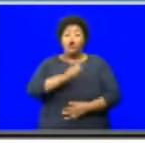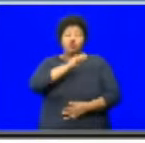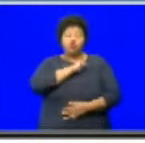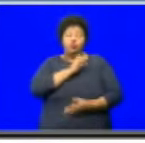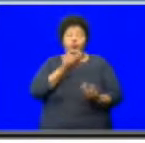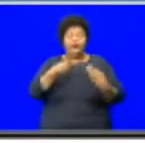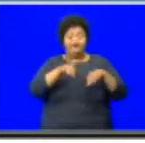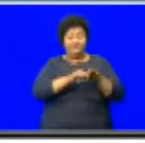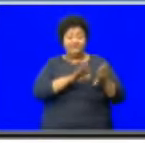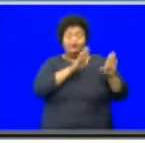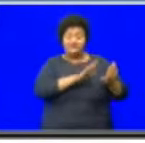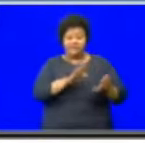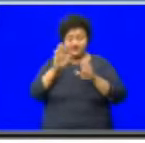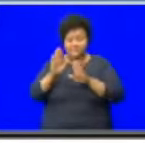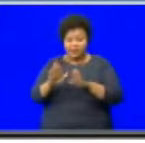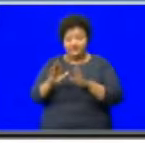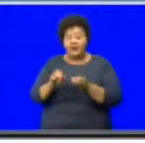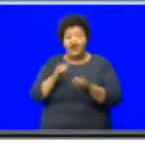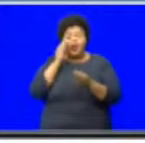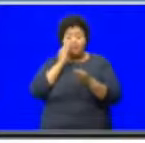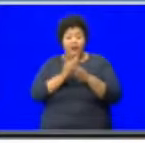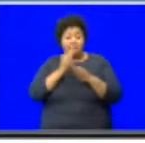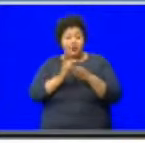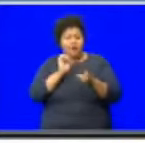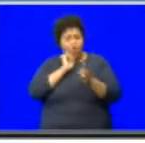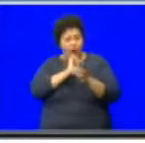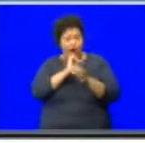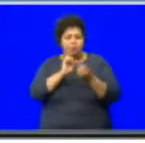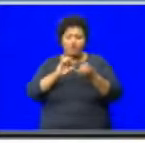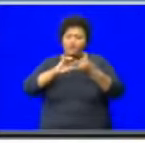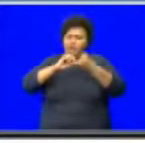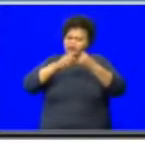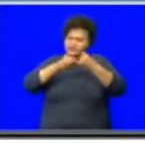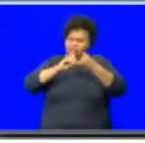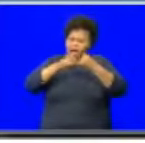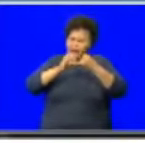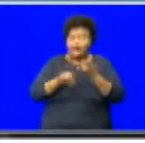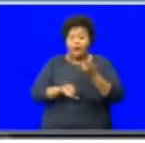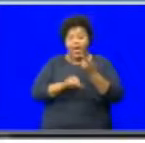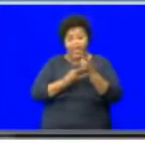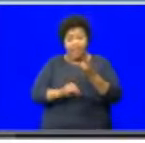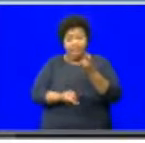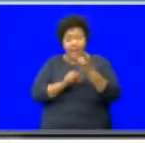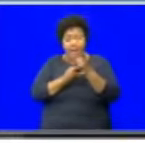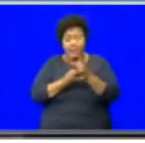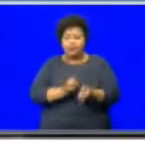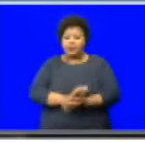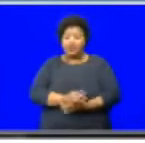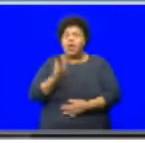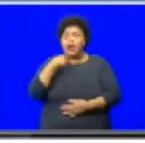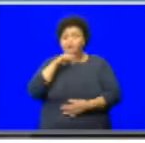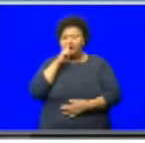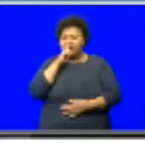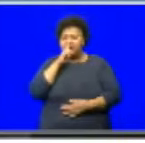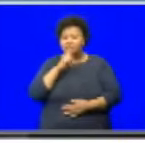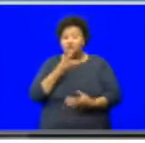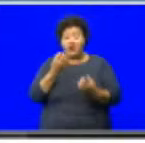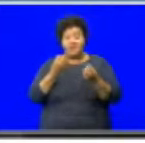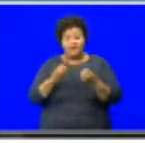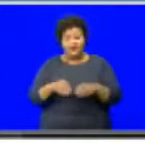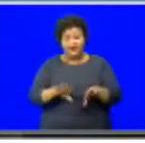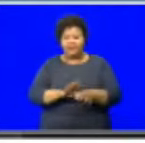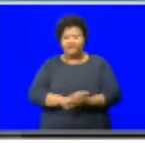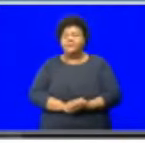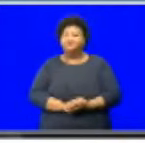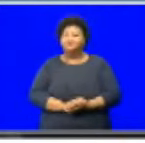naka manje ke kukhanza lokho ukuthi ugcina angasakhoni konke kakhulu ngoba abegathe umntwana munye uNkulunkulu